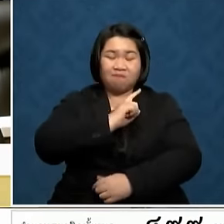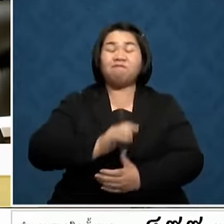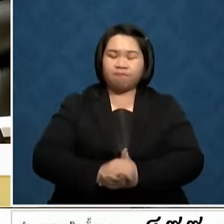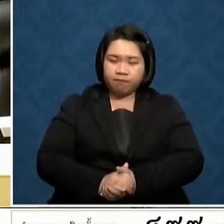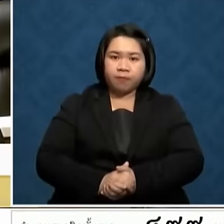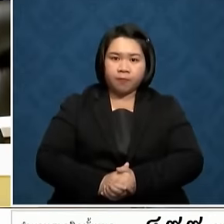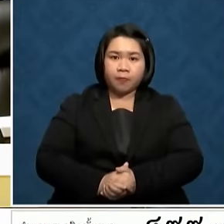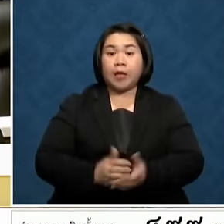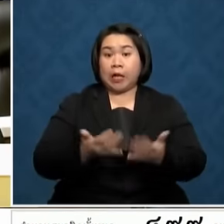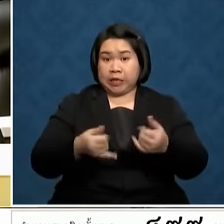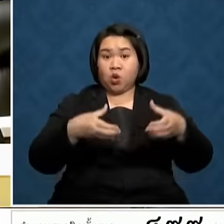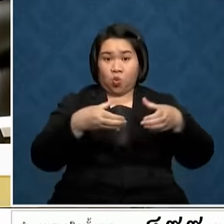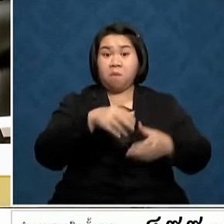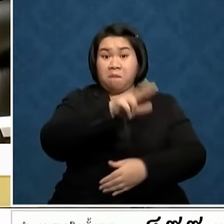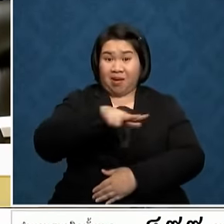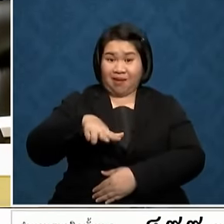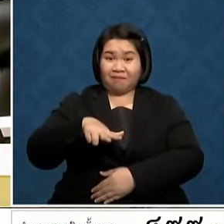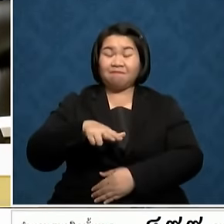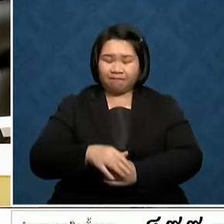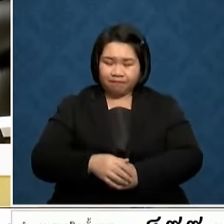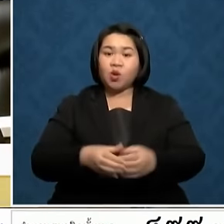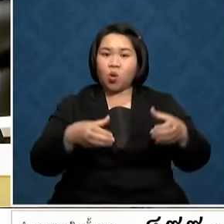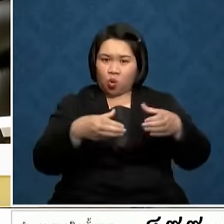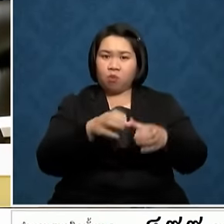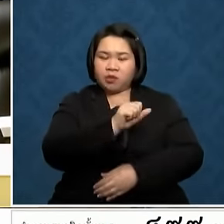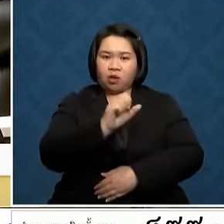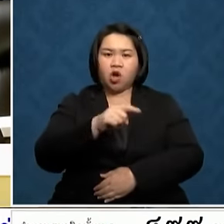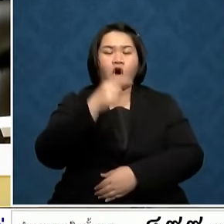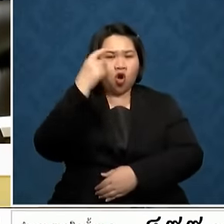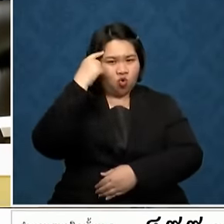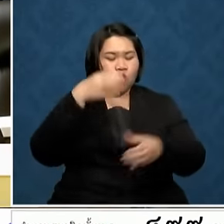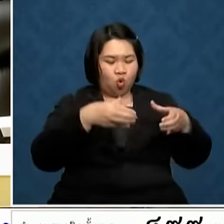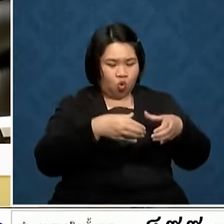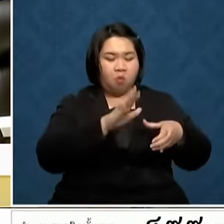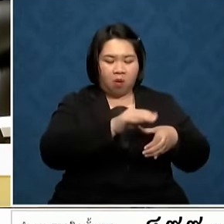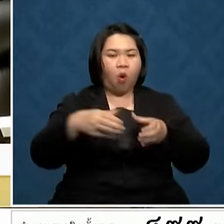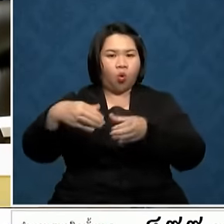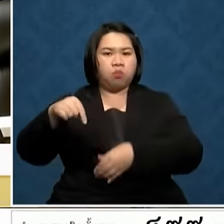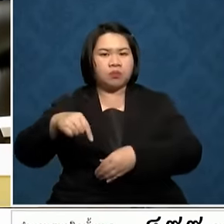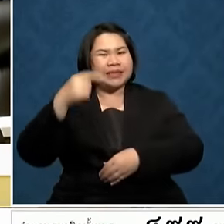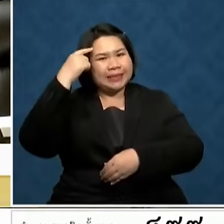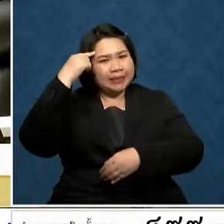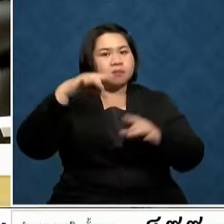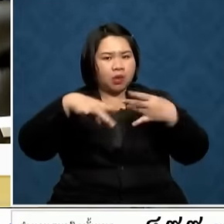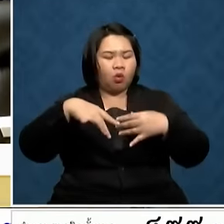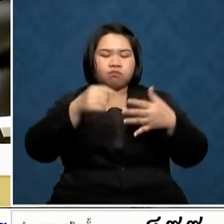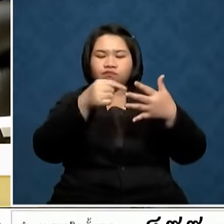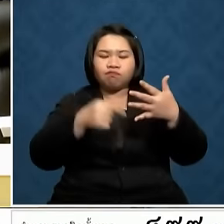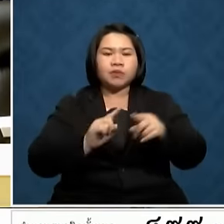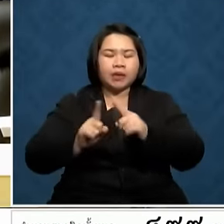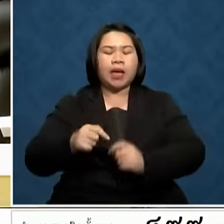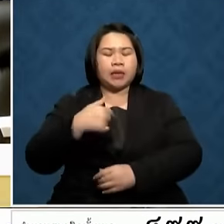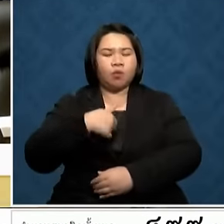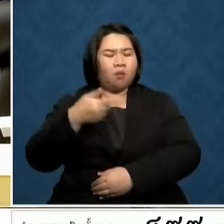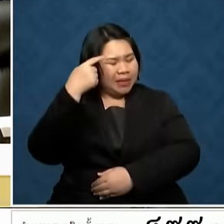สำเพอนสมาชิใพกเพื่ไยครับผมรู้ครัวพักทกบพกผมคมมมมหเรื่องที่ไมเหอนกันผมคไม่ขอให